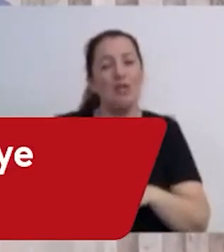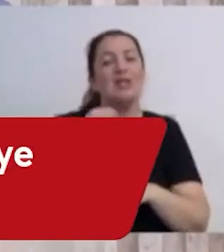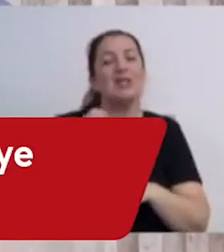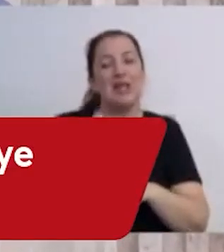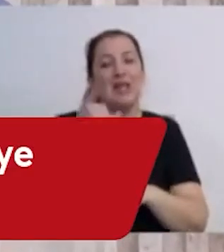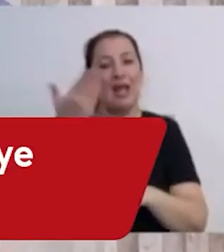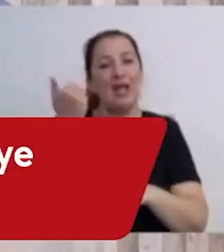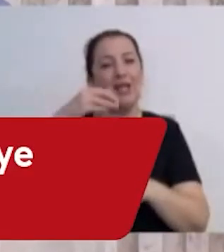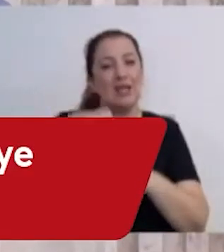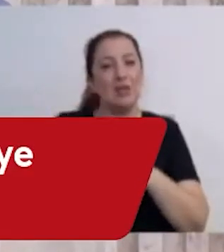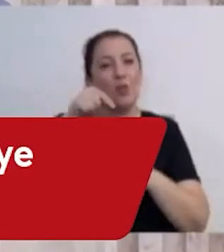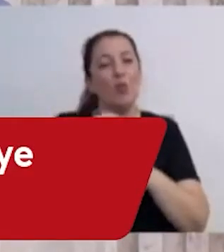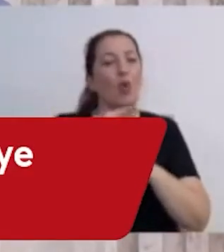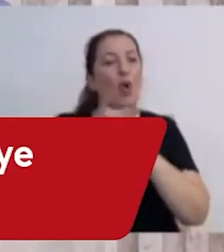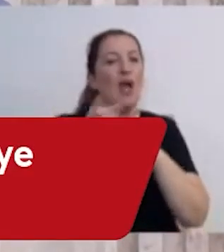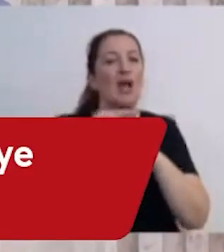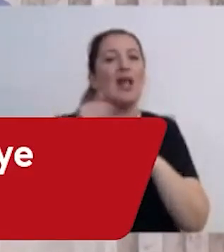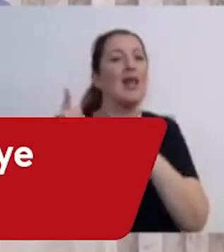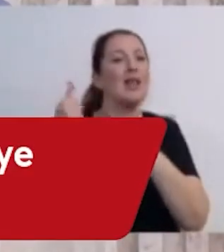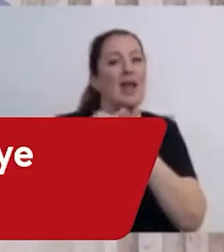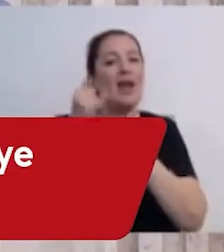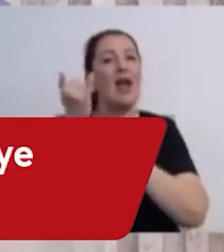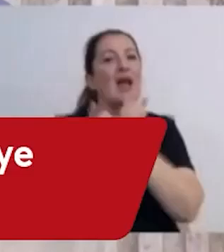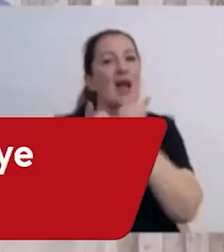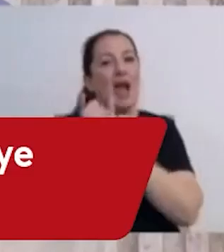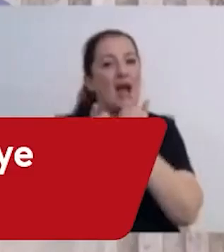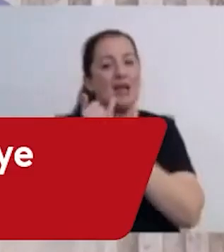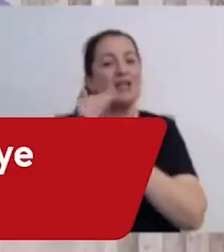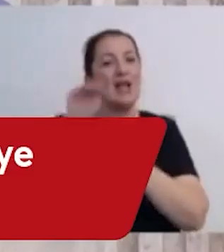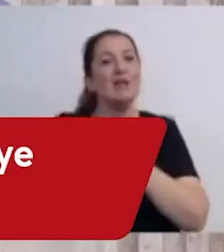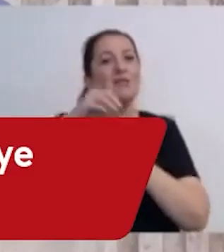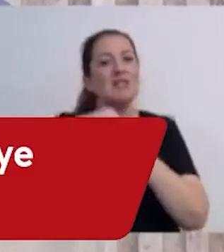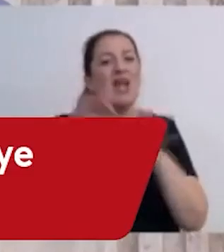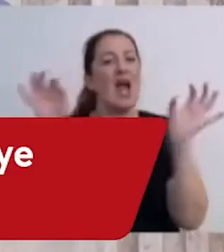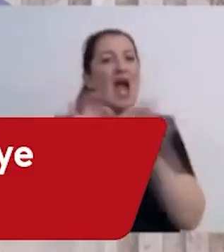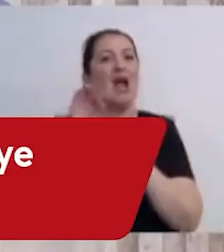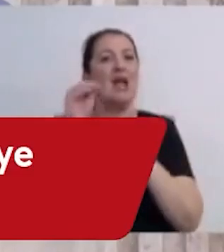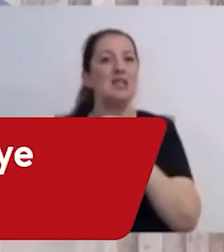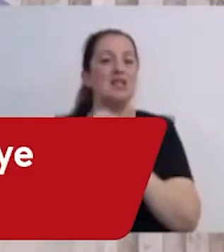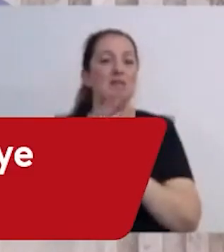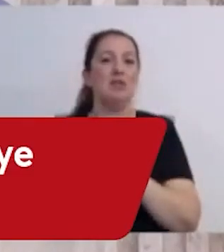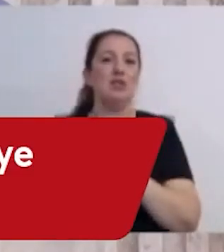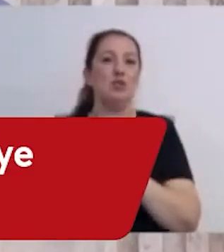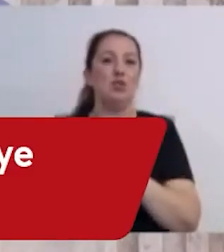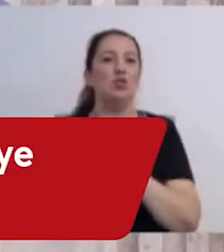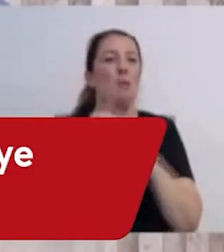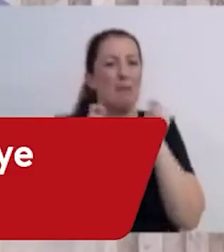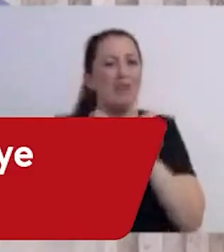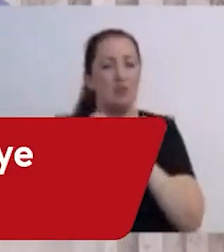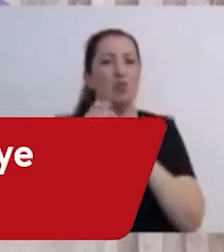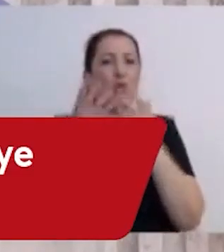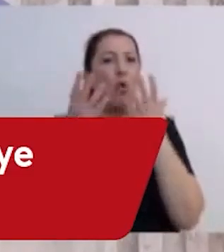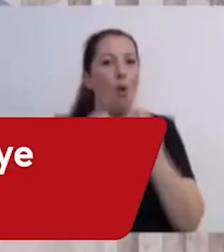tekrar kardeşliğin var olması için erken seçim istiyoruz. Zorunluluk haline geldi.